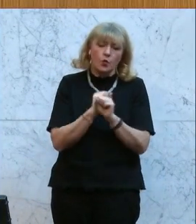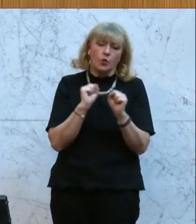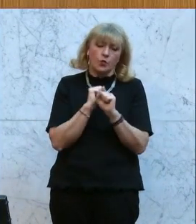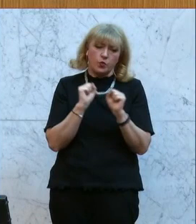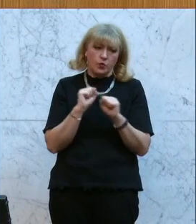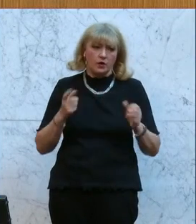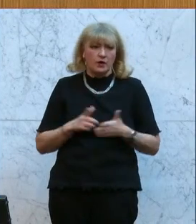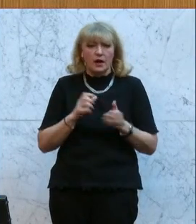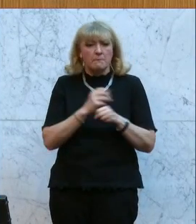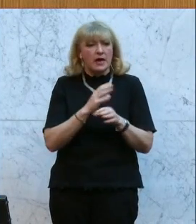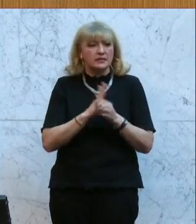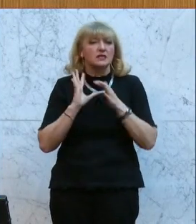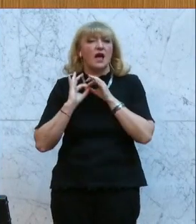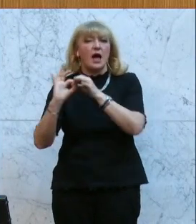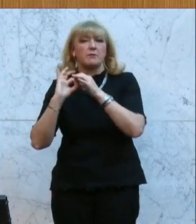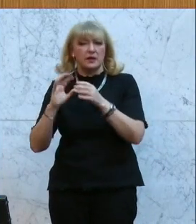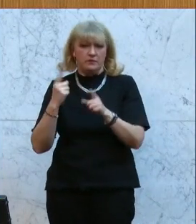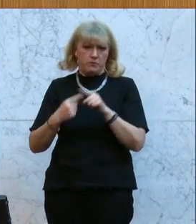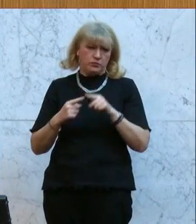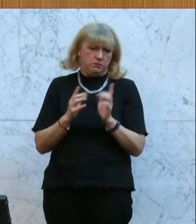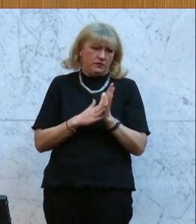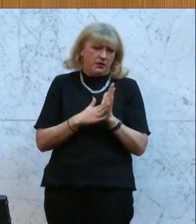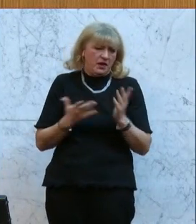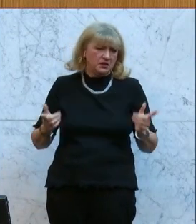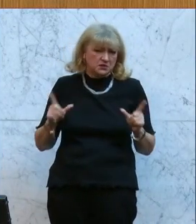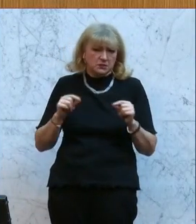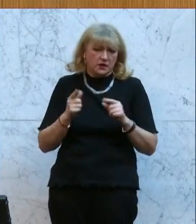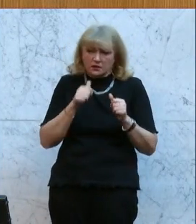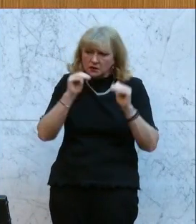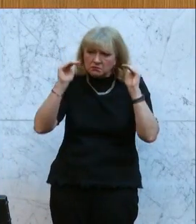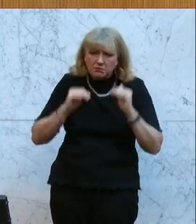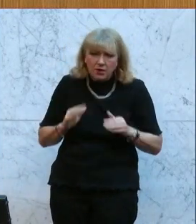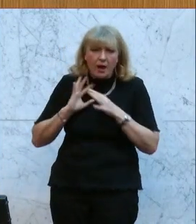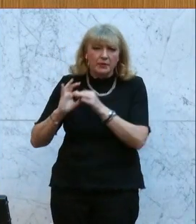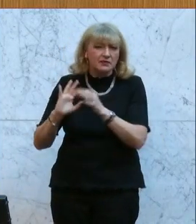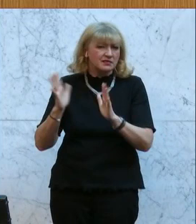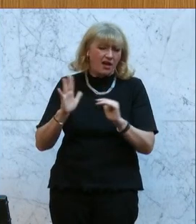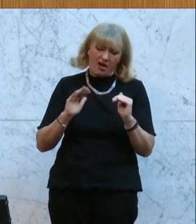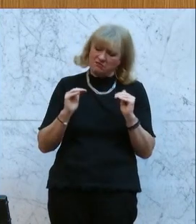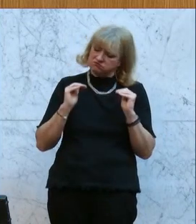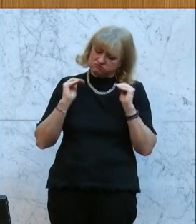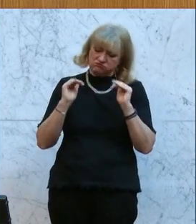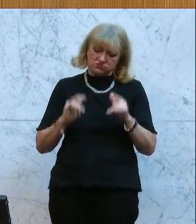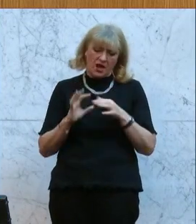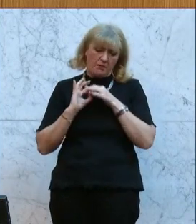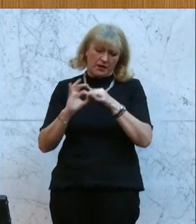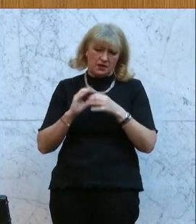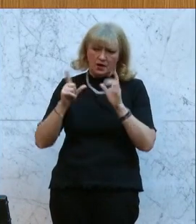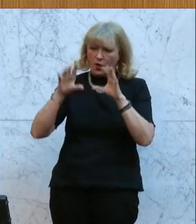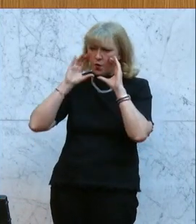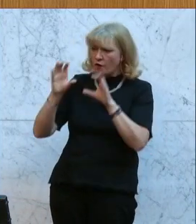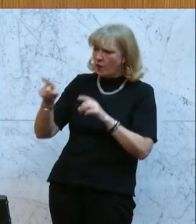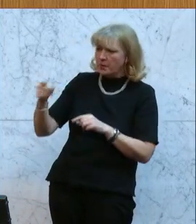Abhängigkeit mancher Medien von der Politik wurde also um keinen Deut reduziert. So, von der ÖVP ist man ja